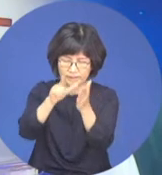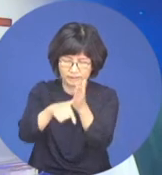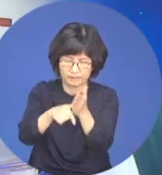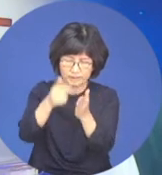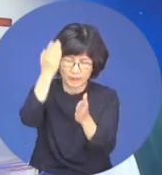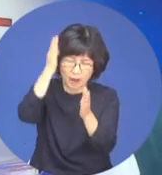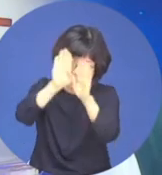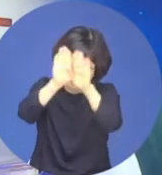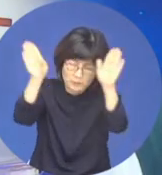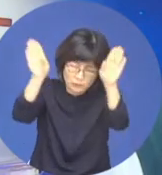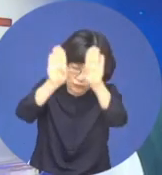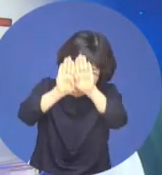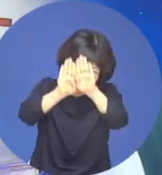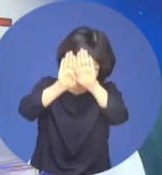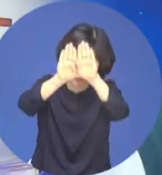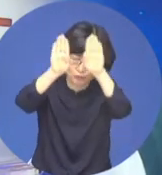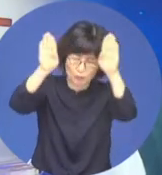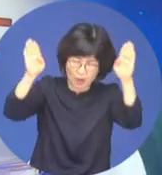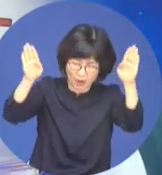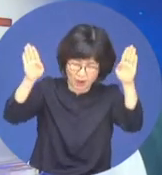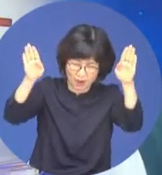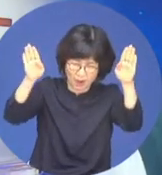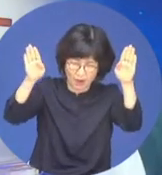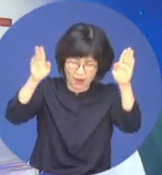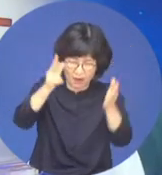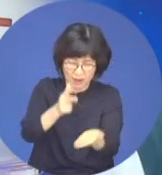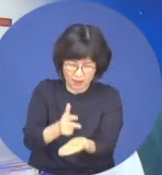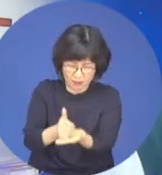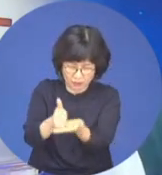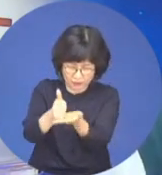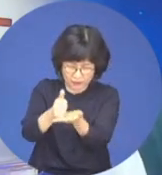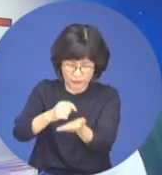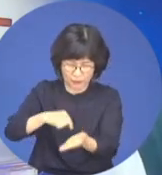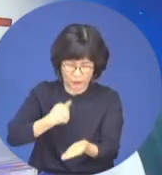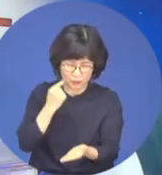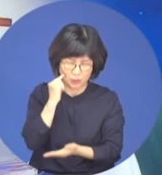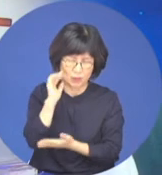여시고 주님 홀로 영광 받아 주옵소서.